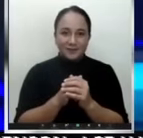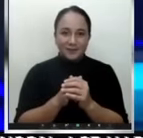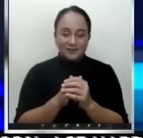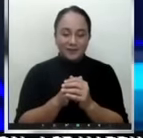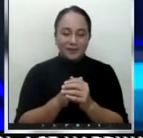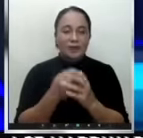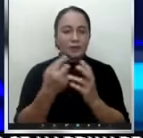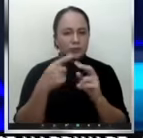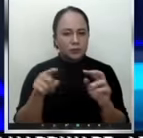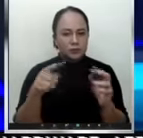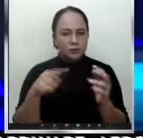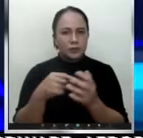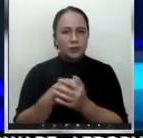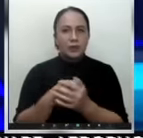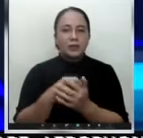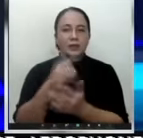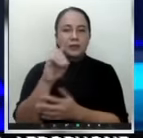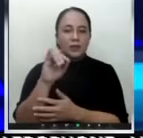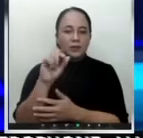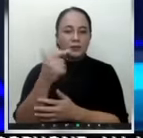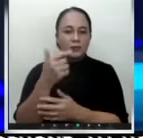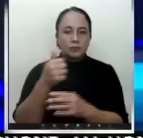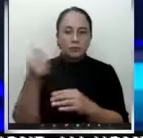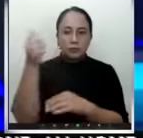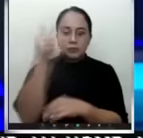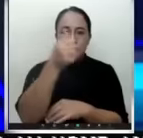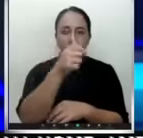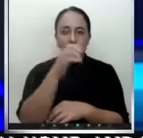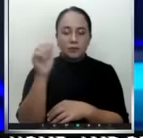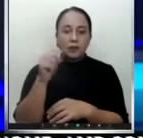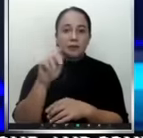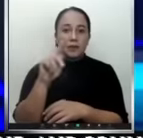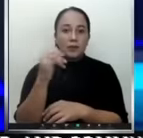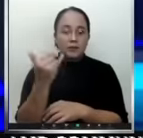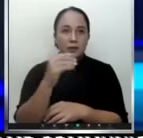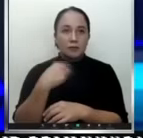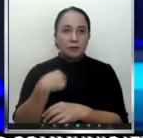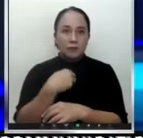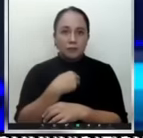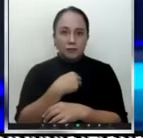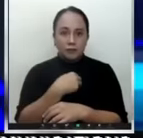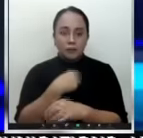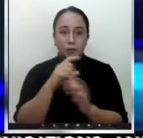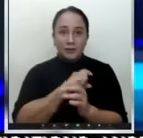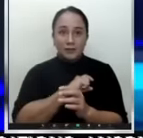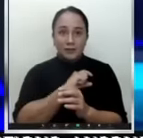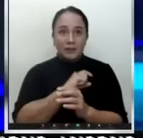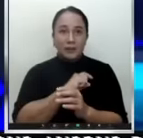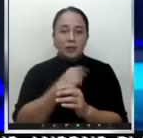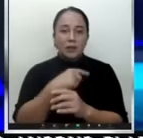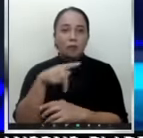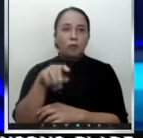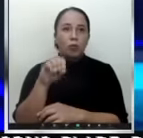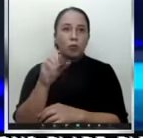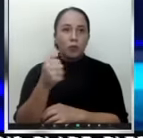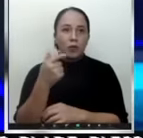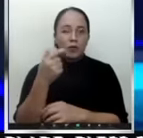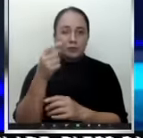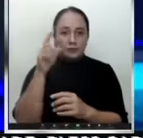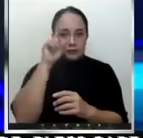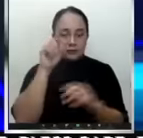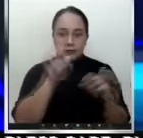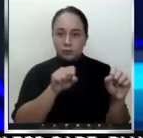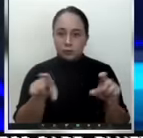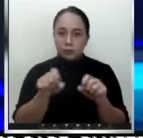Pinaiimbisigahan ng DLG ang hepe at ilang miyembro ng Pasay Police kagnay sa nabistong umanoy pogo operation at sex trafficking sa isang gusali